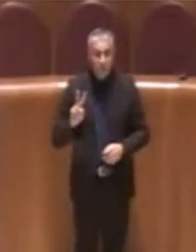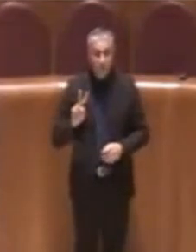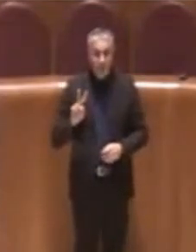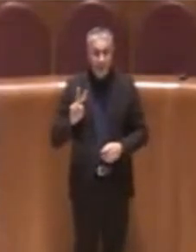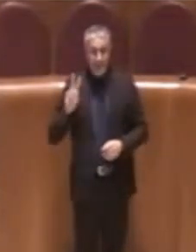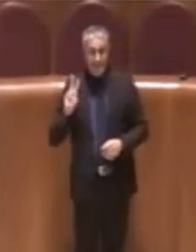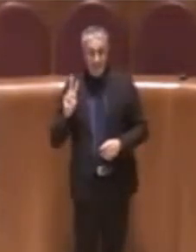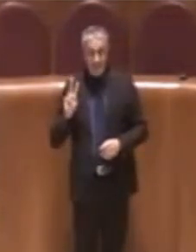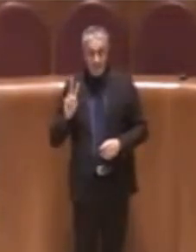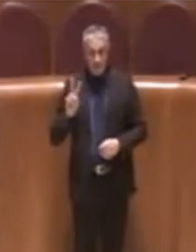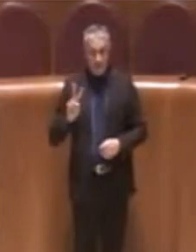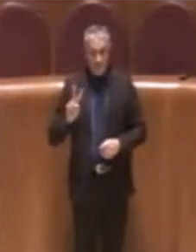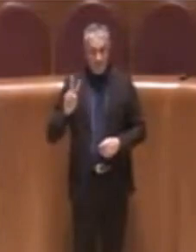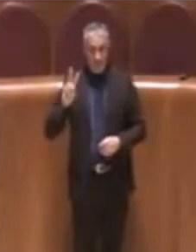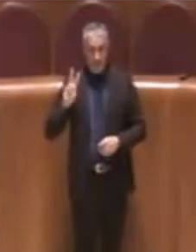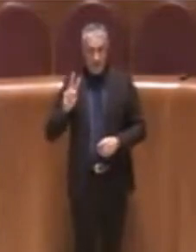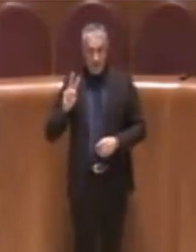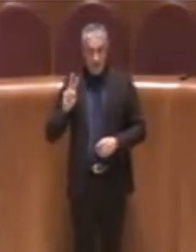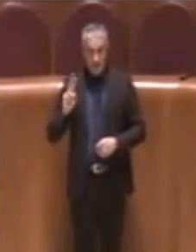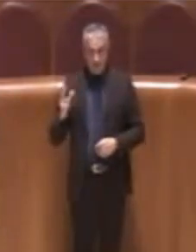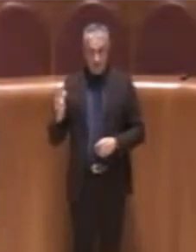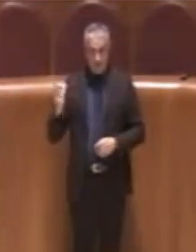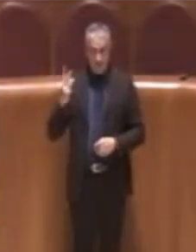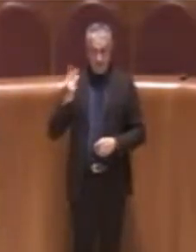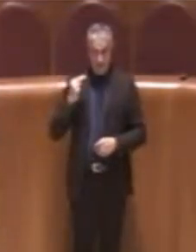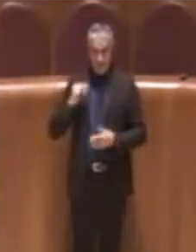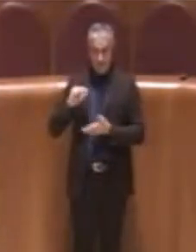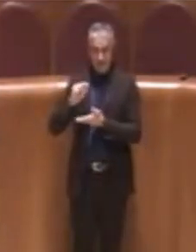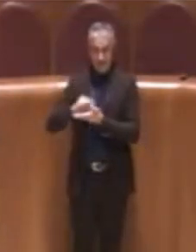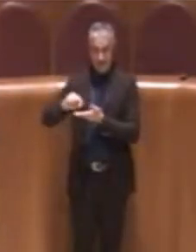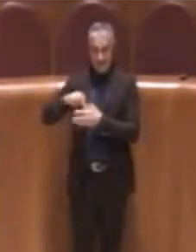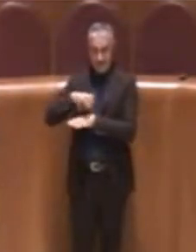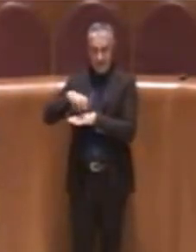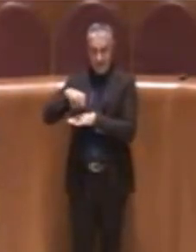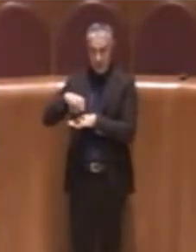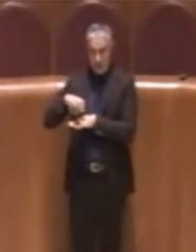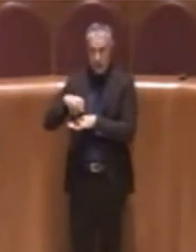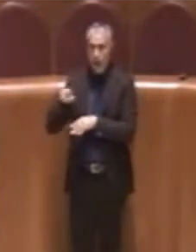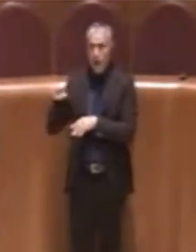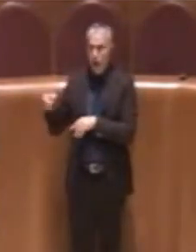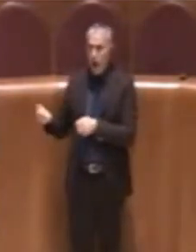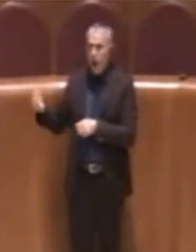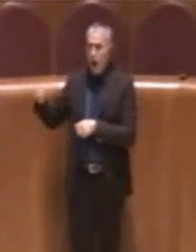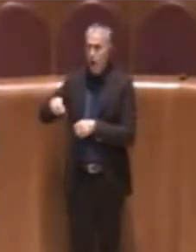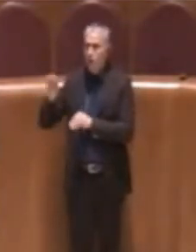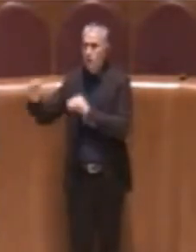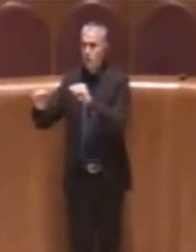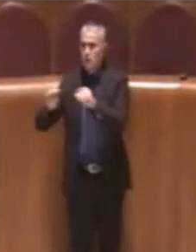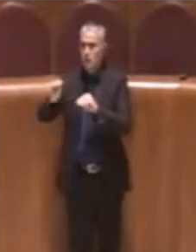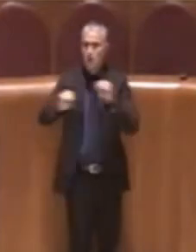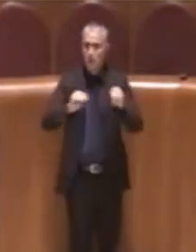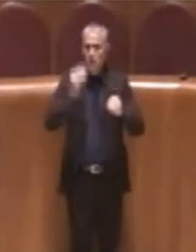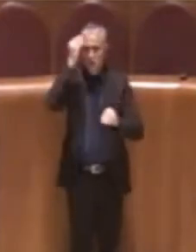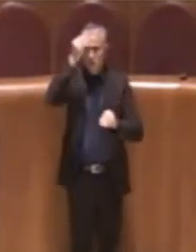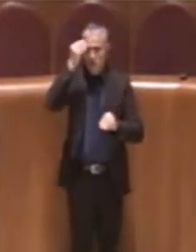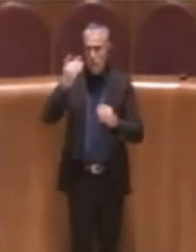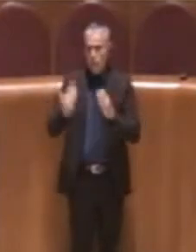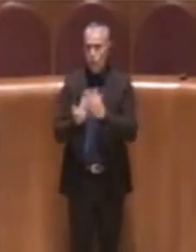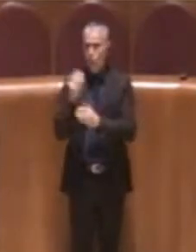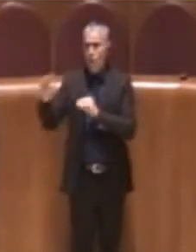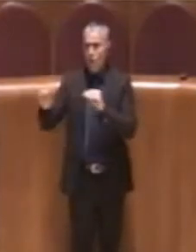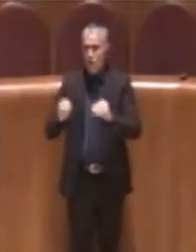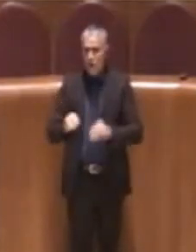venerdì scorso, che il segretariato ha chiesto nuovi pareri il 31